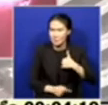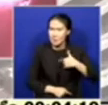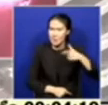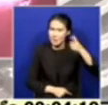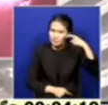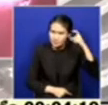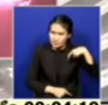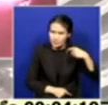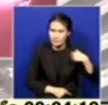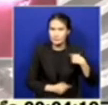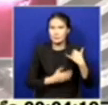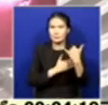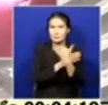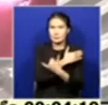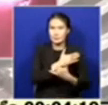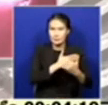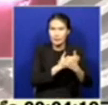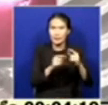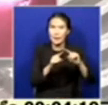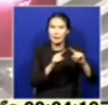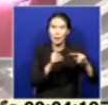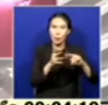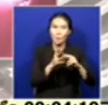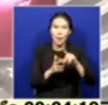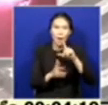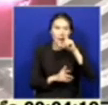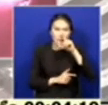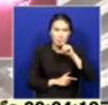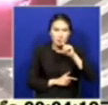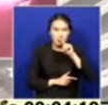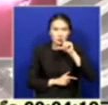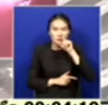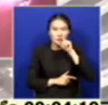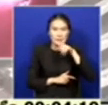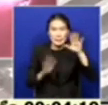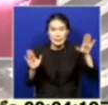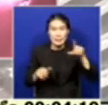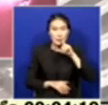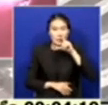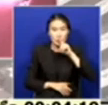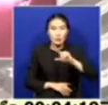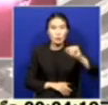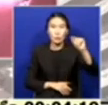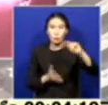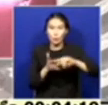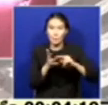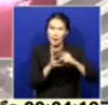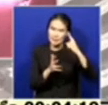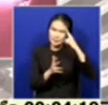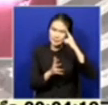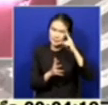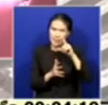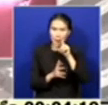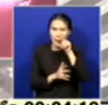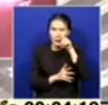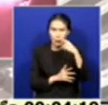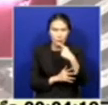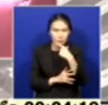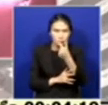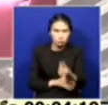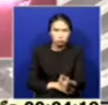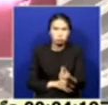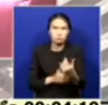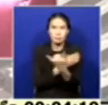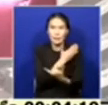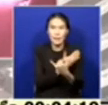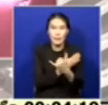ศข้างเคียงก็ดีหรือไปอยู่ในยุโรปนะซึ่งบางคนได้รับสถานะนั้นนะครับบางคนเคยอยู่ในกัมพู